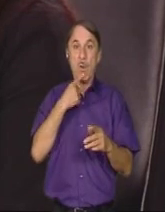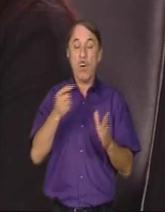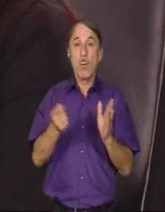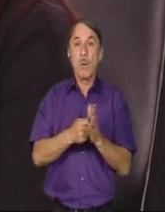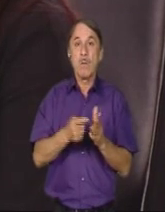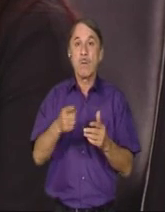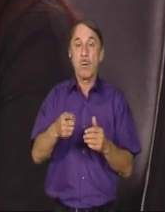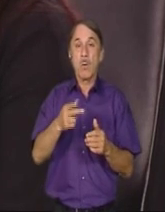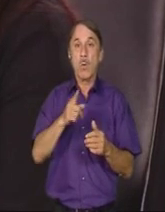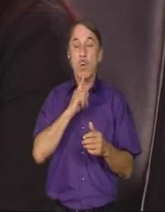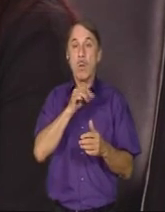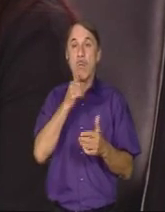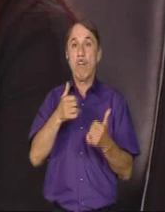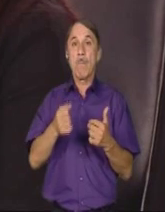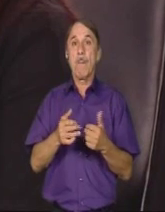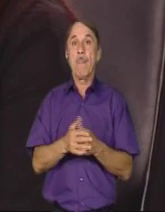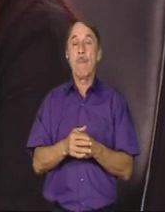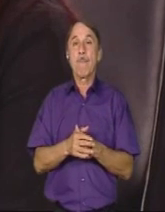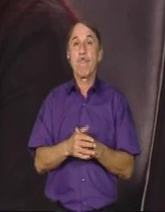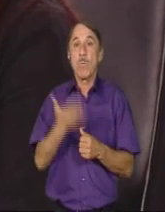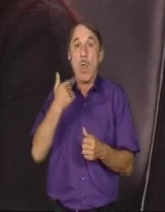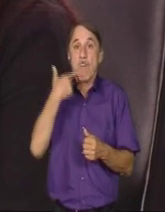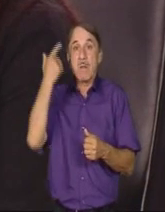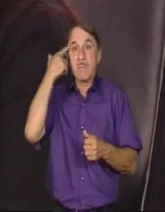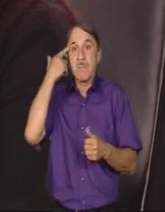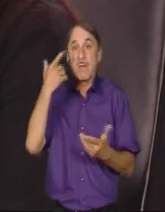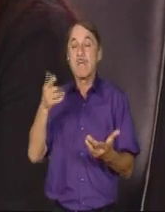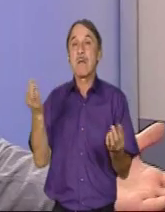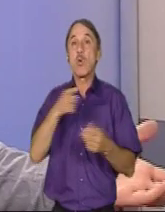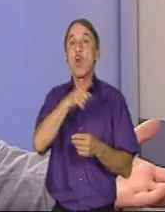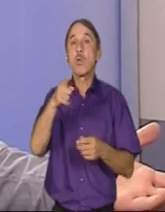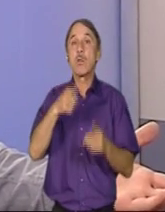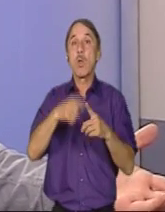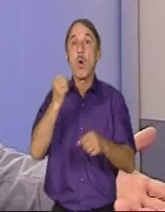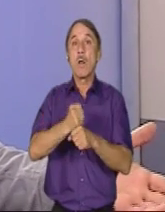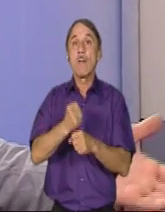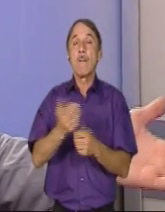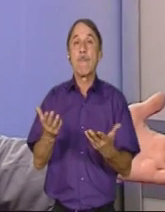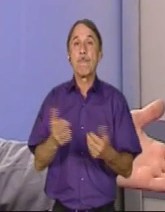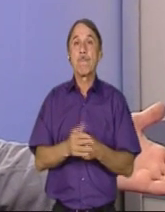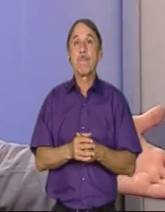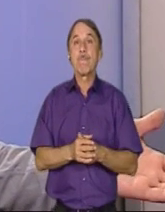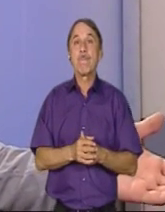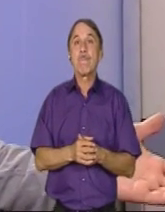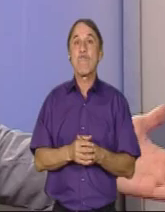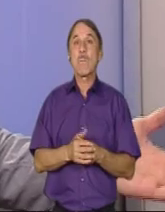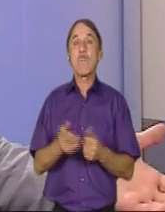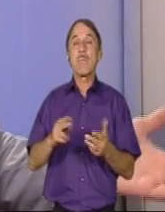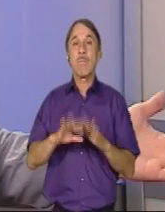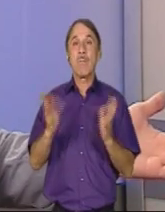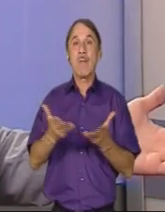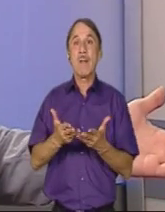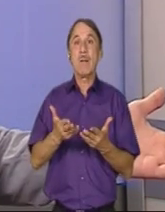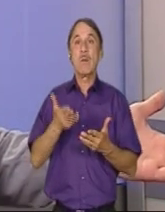Telekom prodajete državnom Telekomu Nemačke, Austrije ili Norveške? Ima li smisla? Nema. Zašto to radite? Izdiktirao nam MMF.